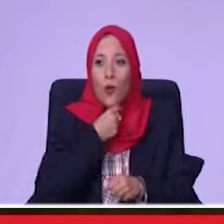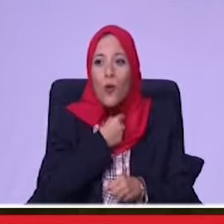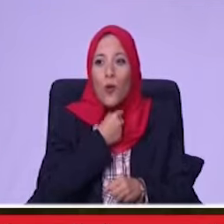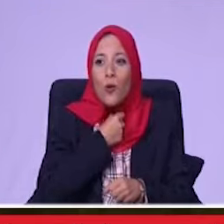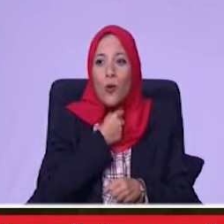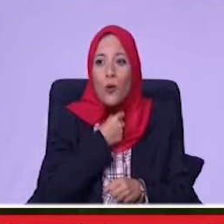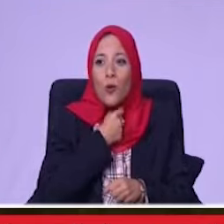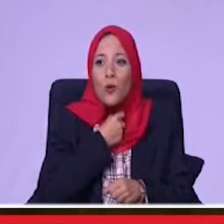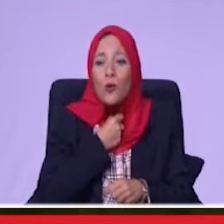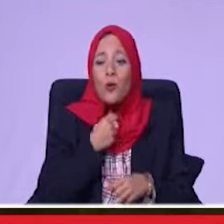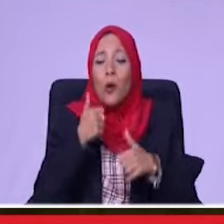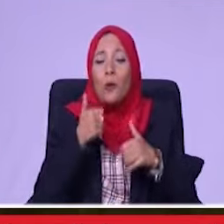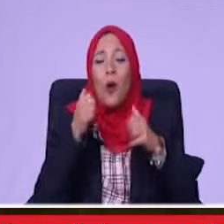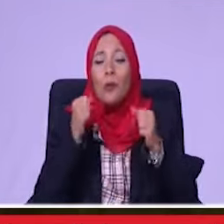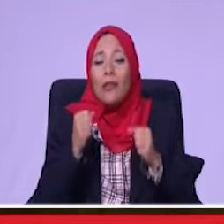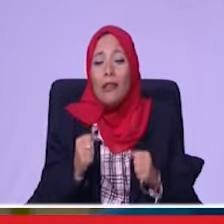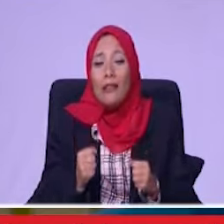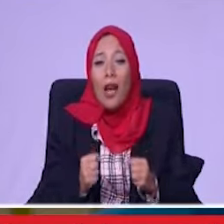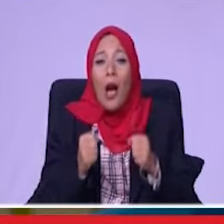صوتك جميل،